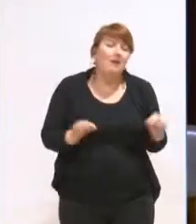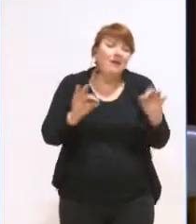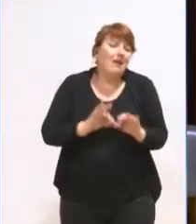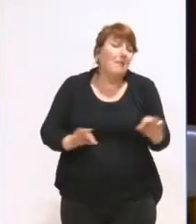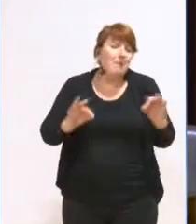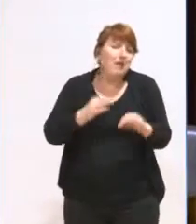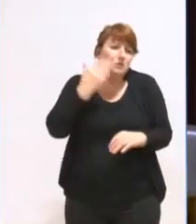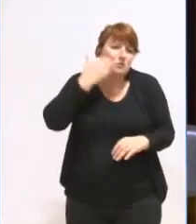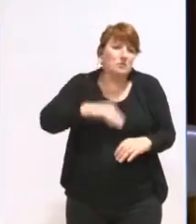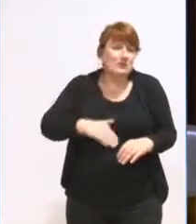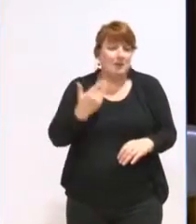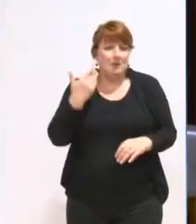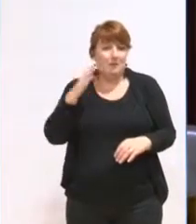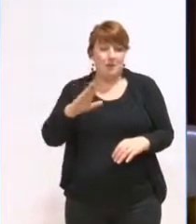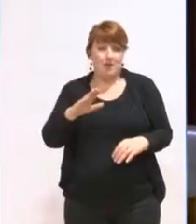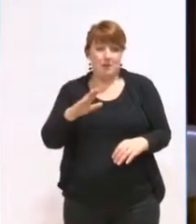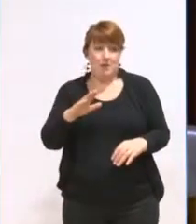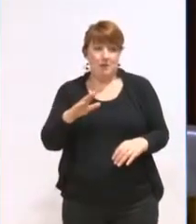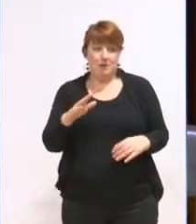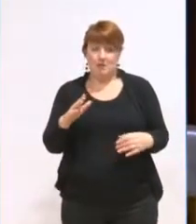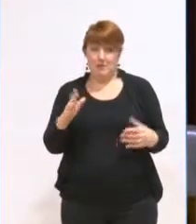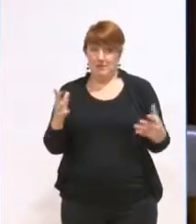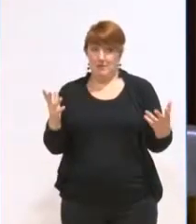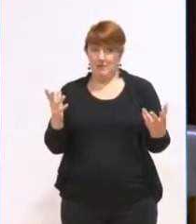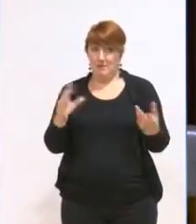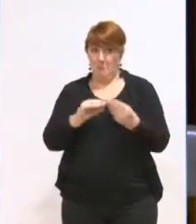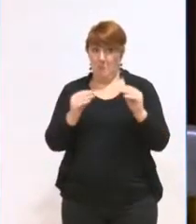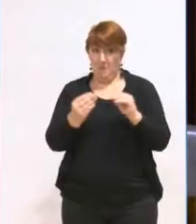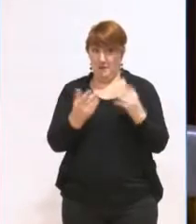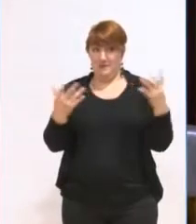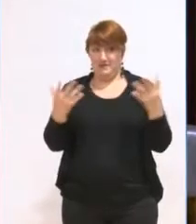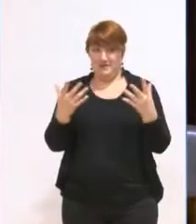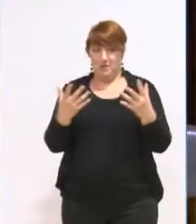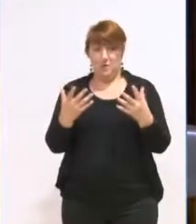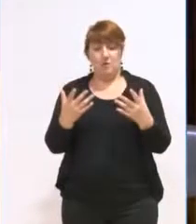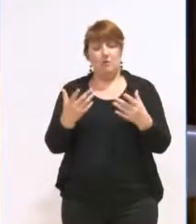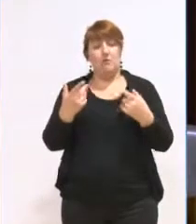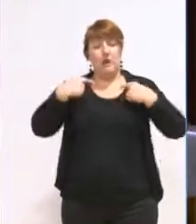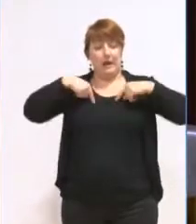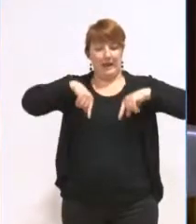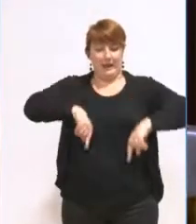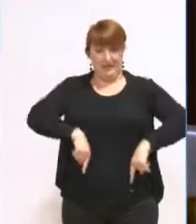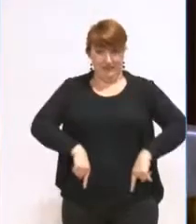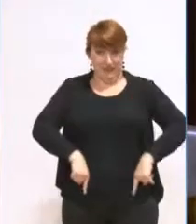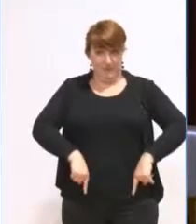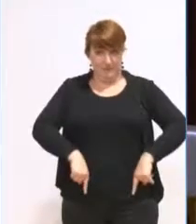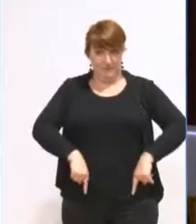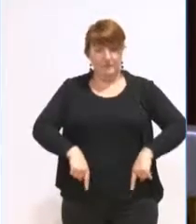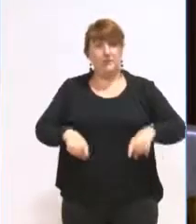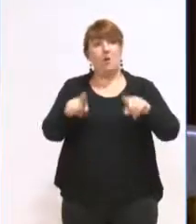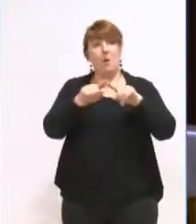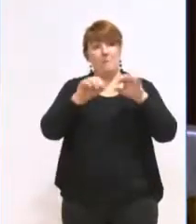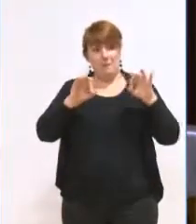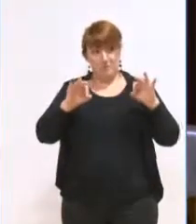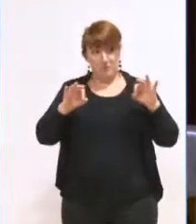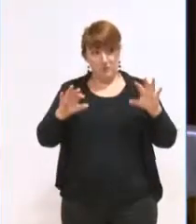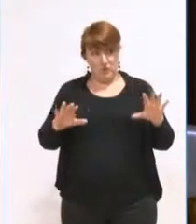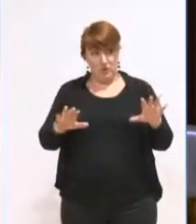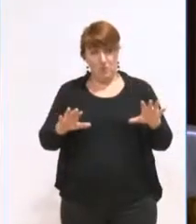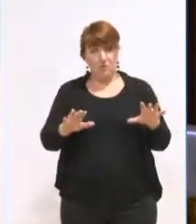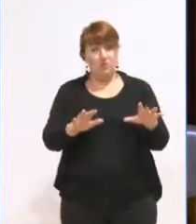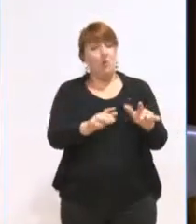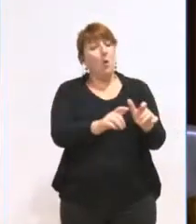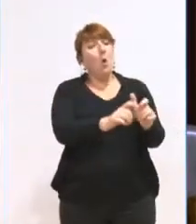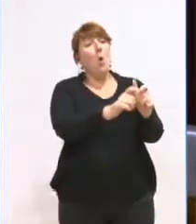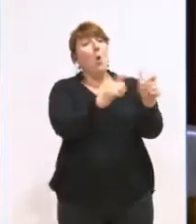ne fait pas dans le même moment, ou n'annonce pas faire dans le même moment, les efforts qu'il va demander aux collectivités